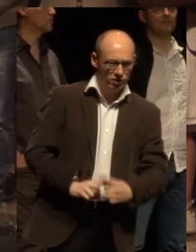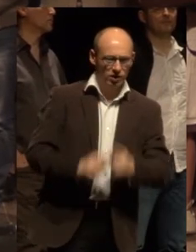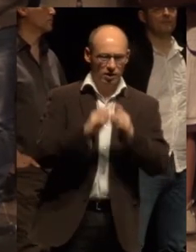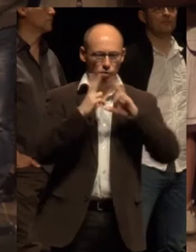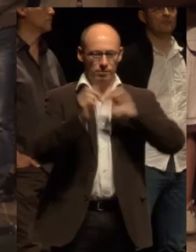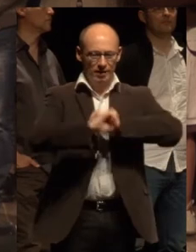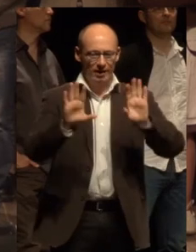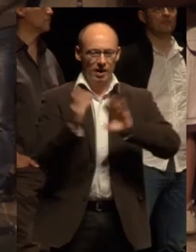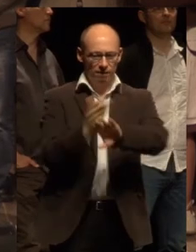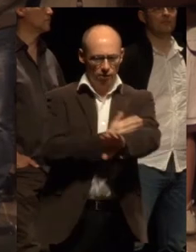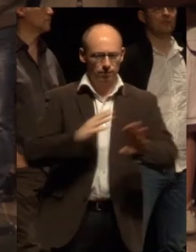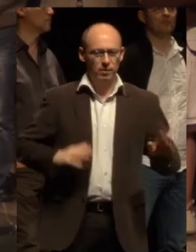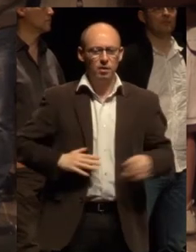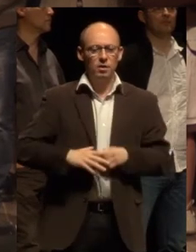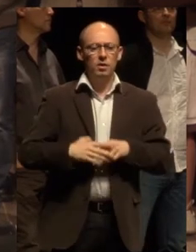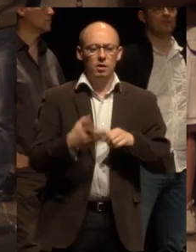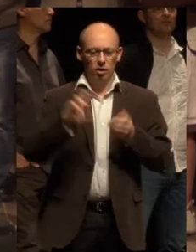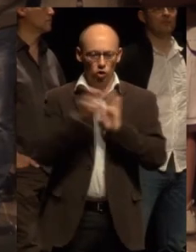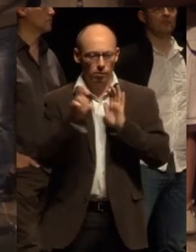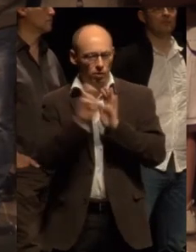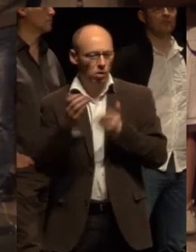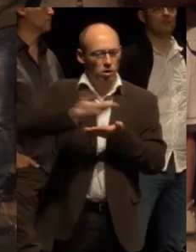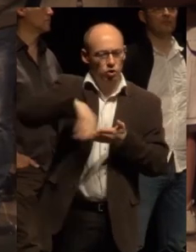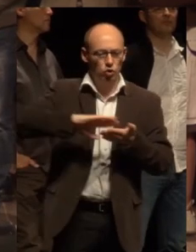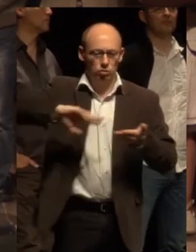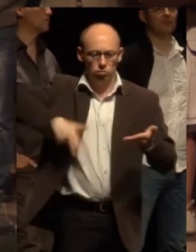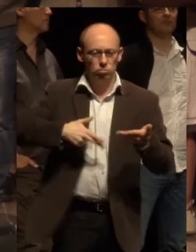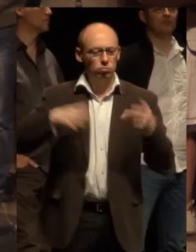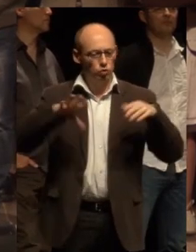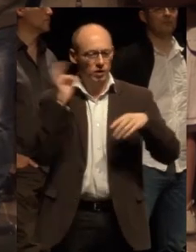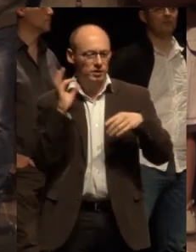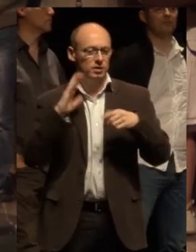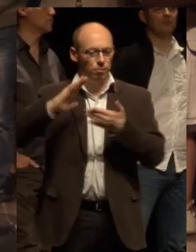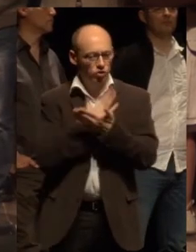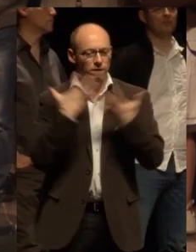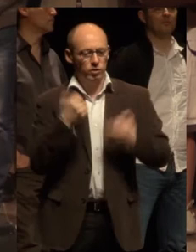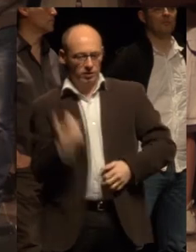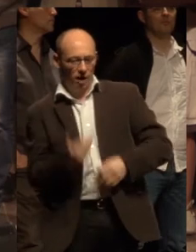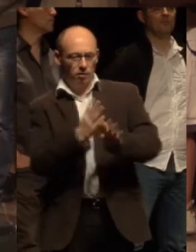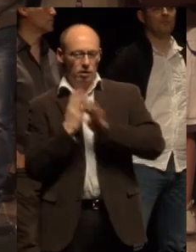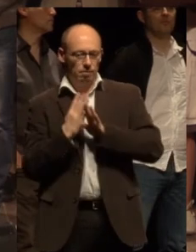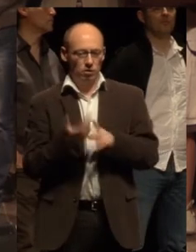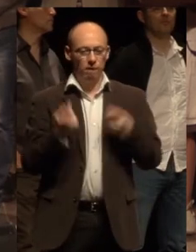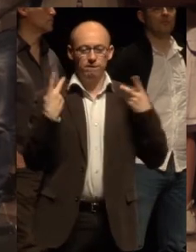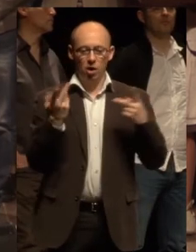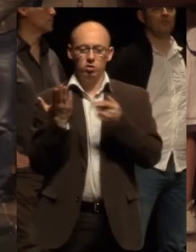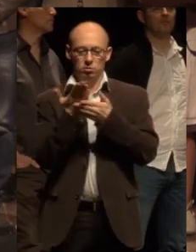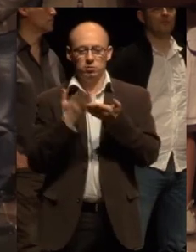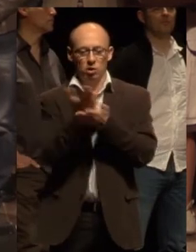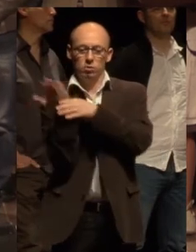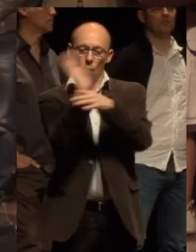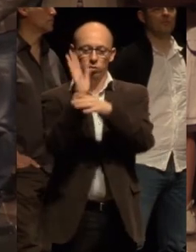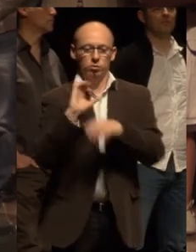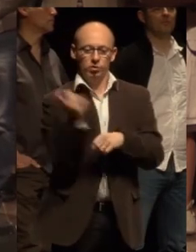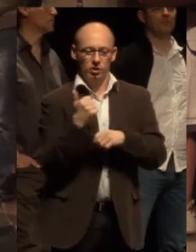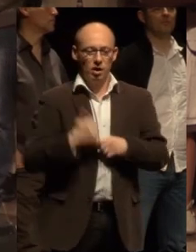sens à présent. Nous avons beaucoup parlé pendant la campagne, c'est le jeu électoral. À présent, il faut transformer